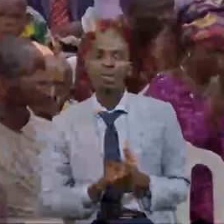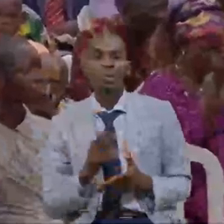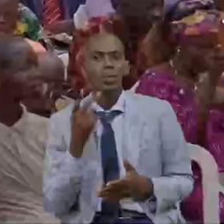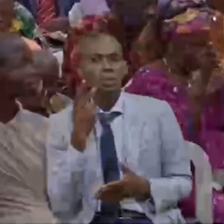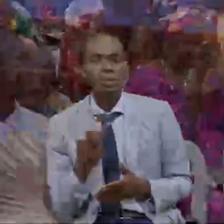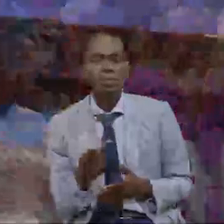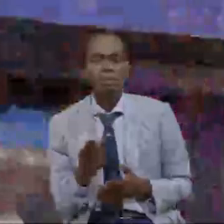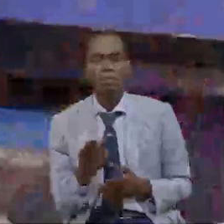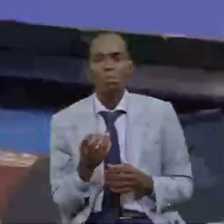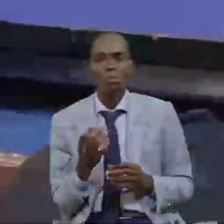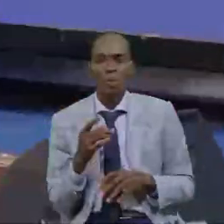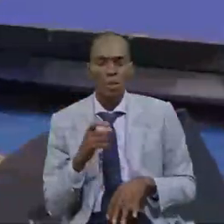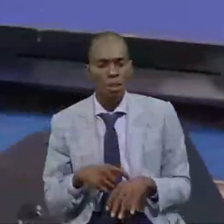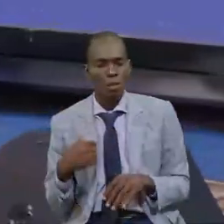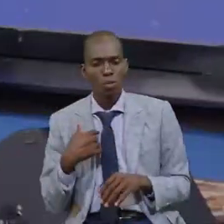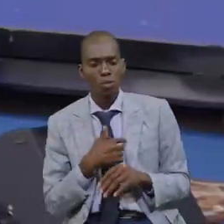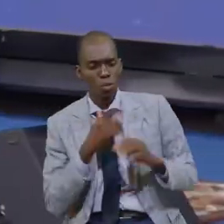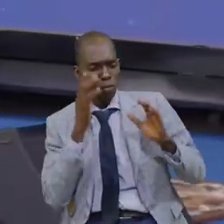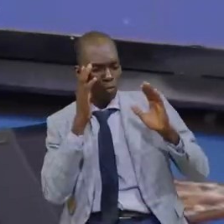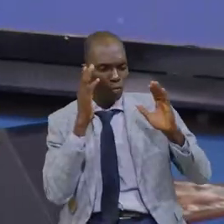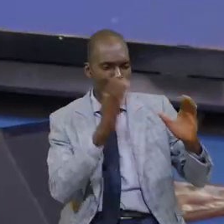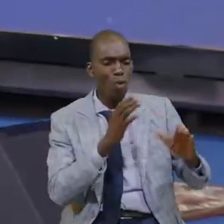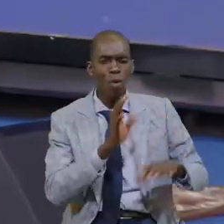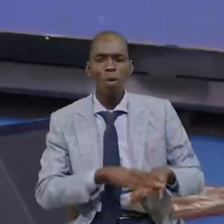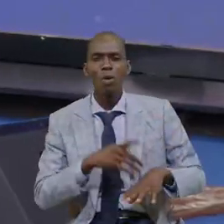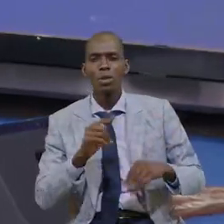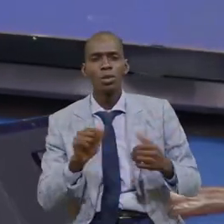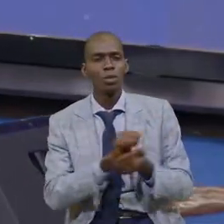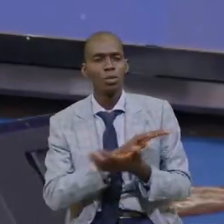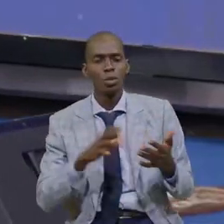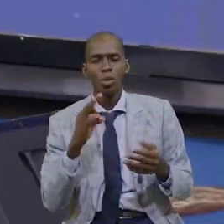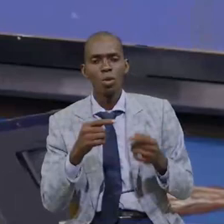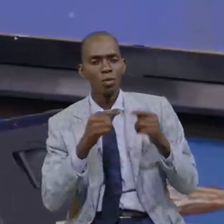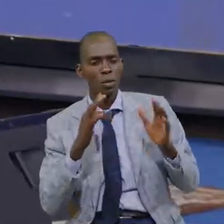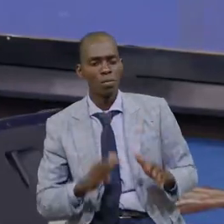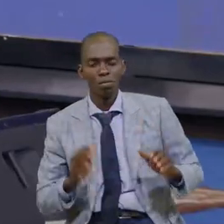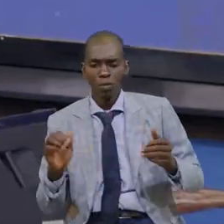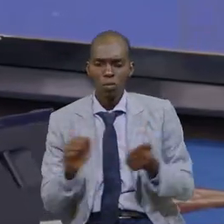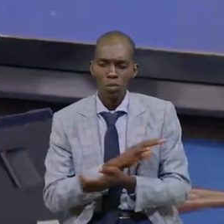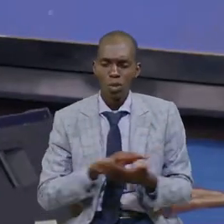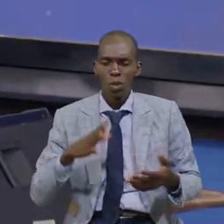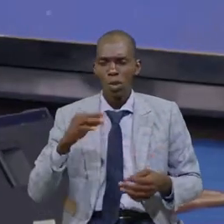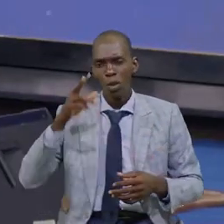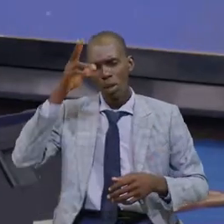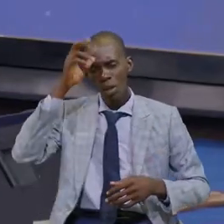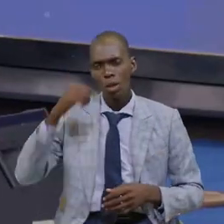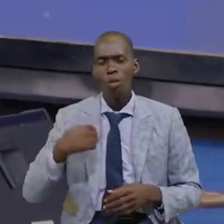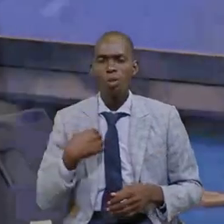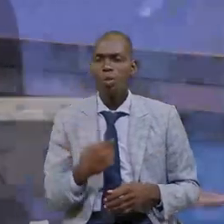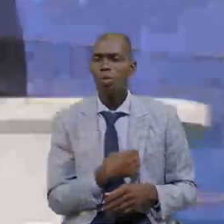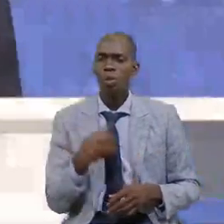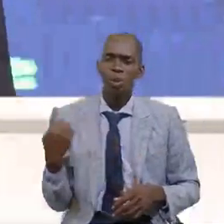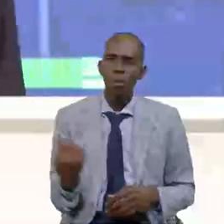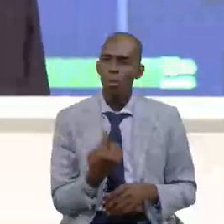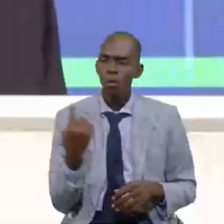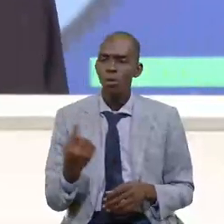Vous savez, tout le temps, nous regardons la destruction de l'ennemi, la destruction de Satan, et de tout